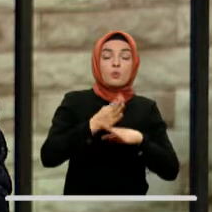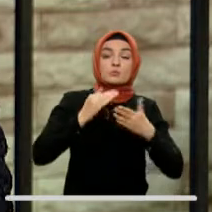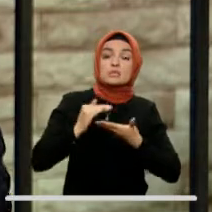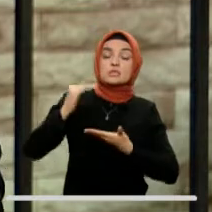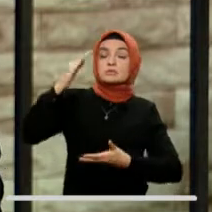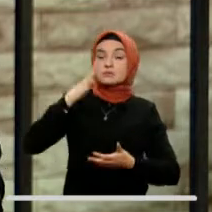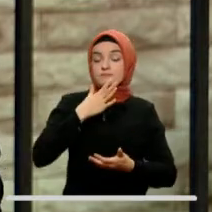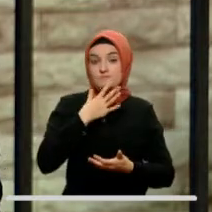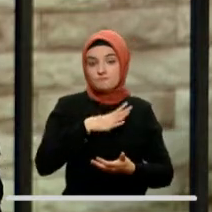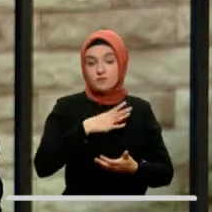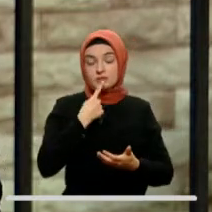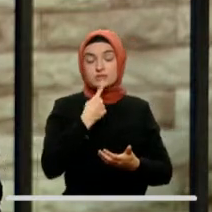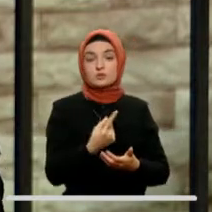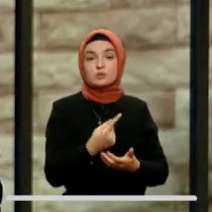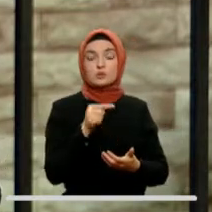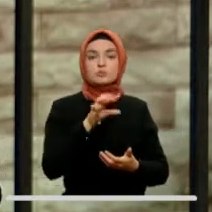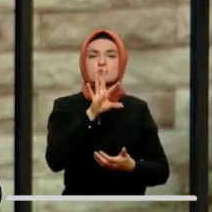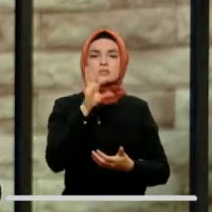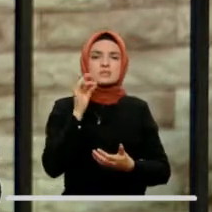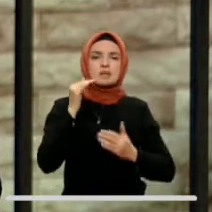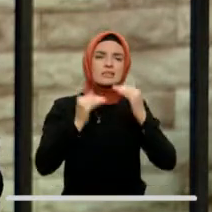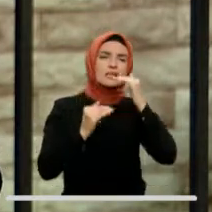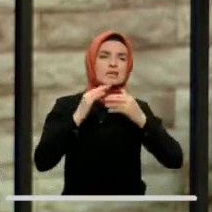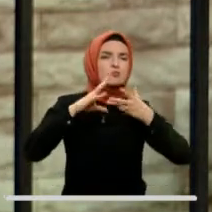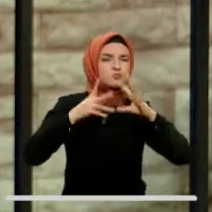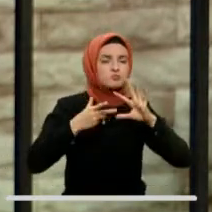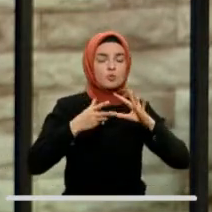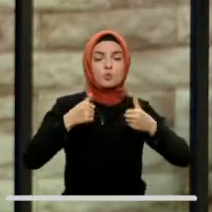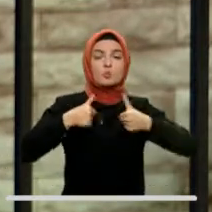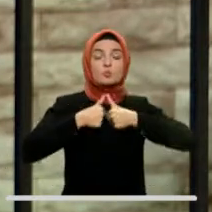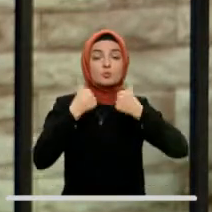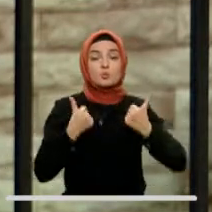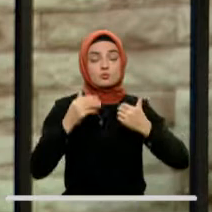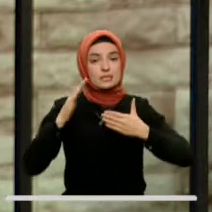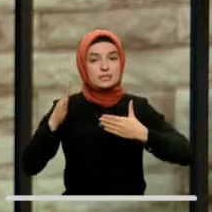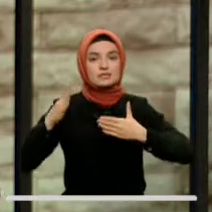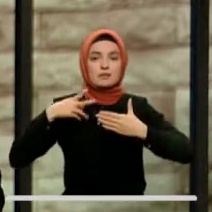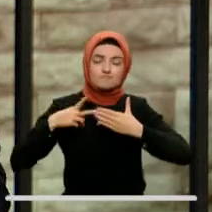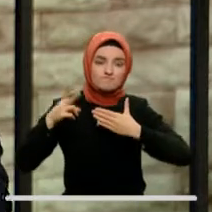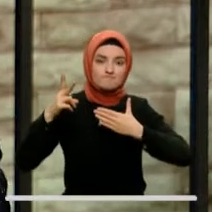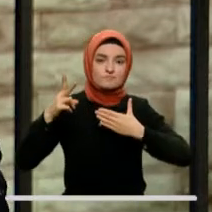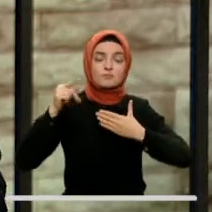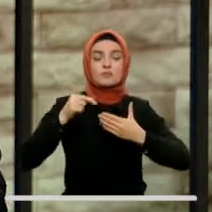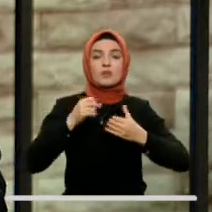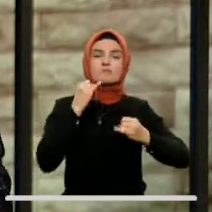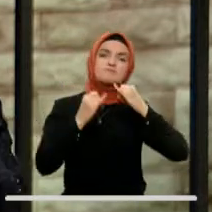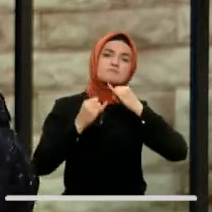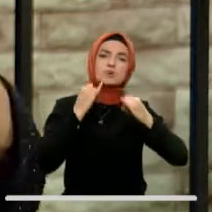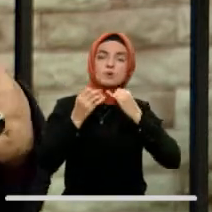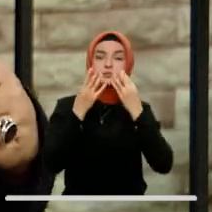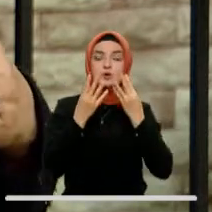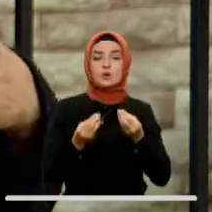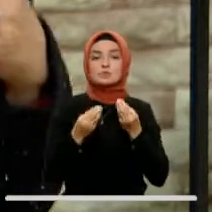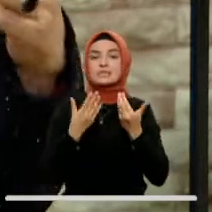yok. Genellikle seçimlerdeki dengenin bozulması, boşanmalara giden noktalar veya çatışmalı durumların olması ya